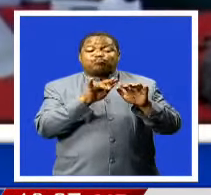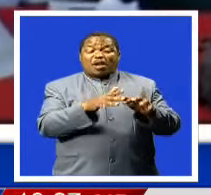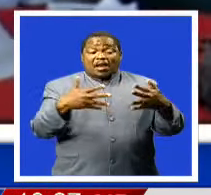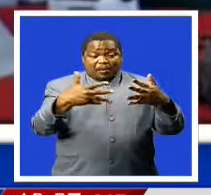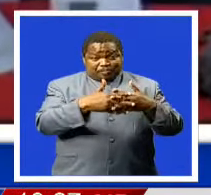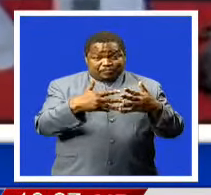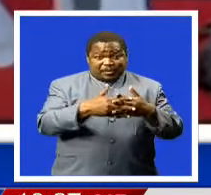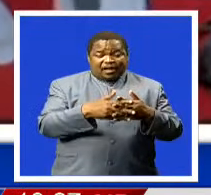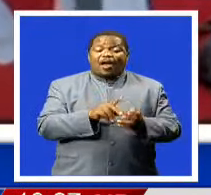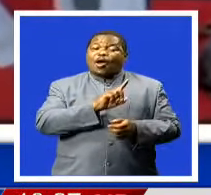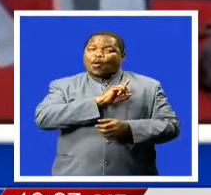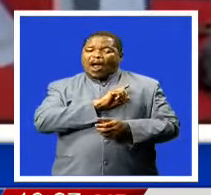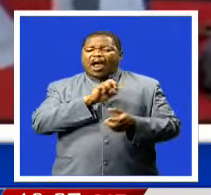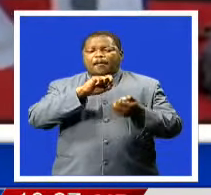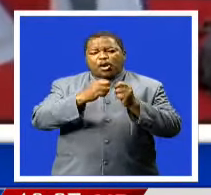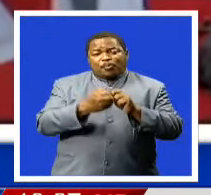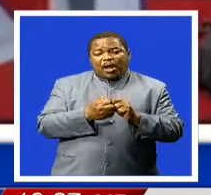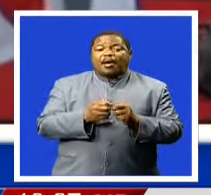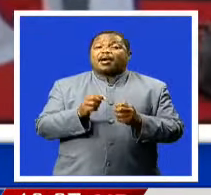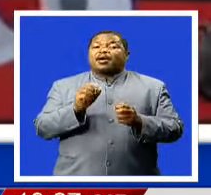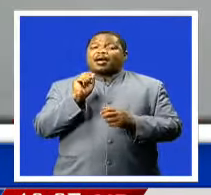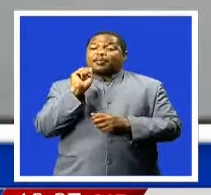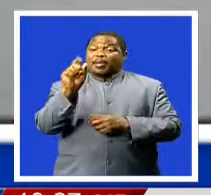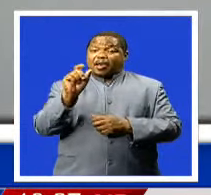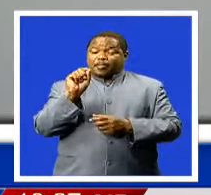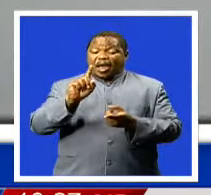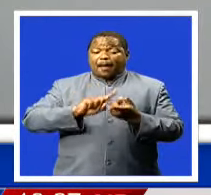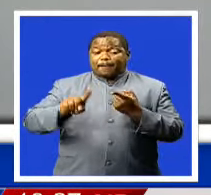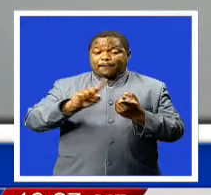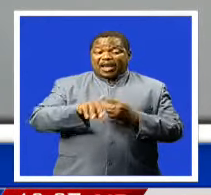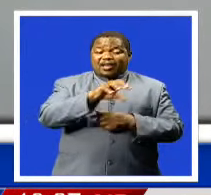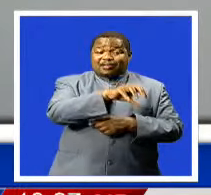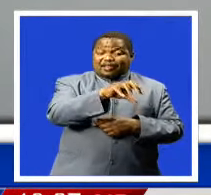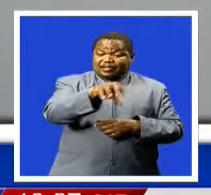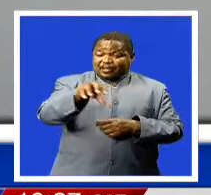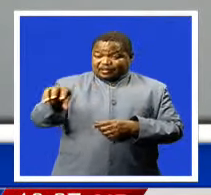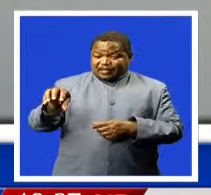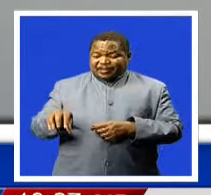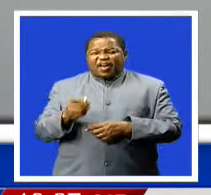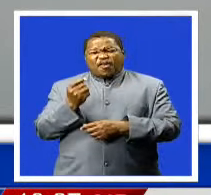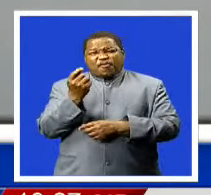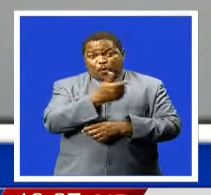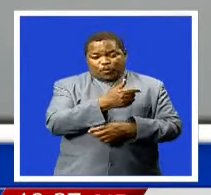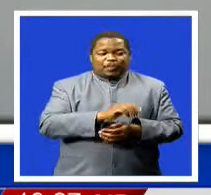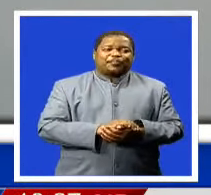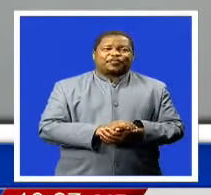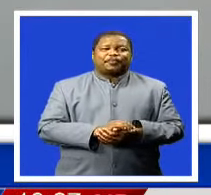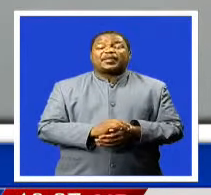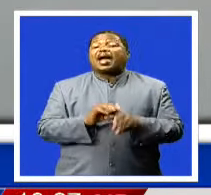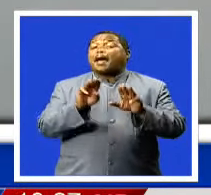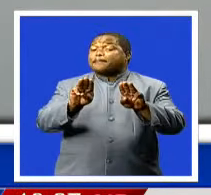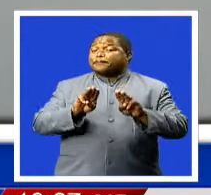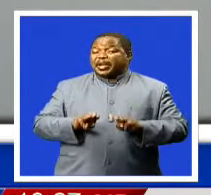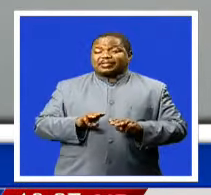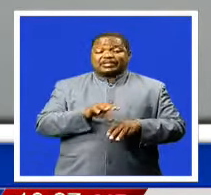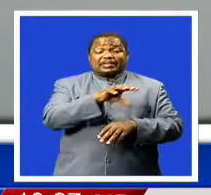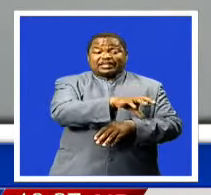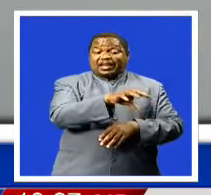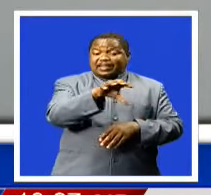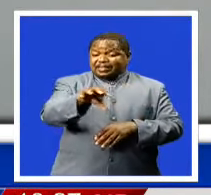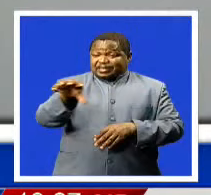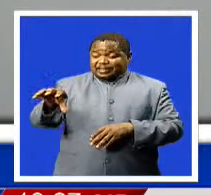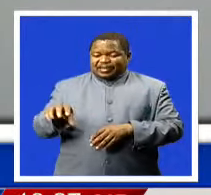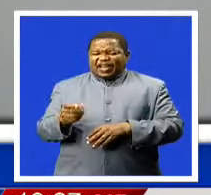kwetindzawo tekudlala lo mdlalo kutoba yinkinga lenkulu ekuceseleni lemidlalo. Tindzaba ye-facility iyashaya kakhulu Phathizwe ngesimanga sekuthi